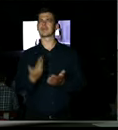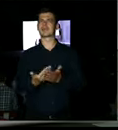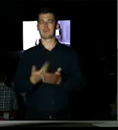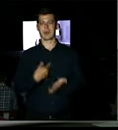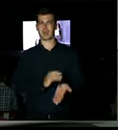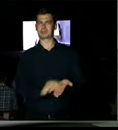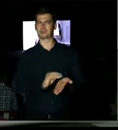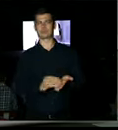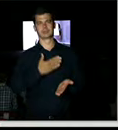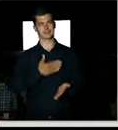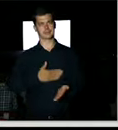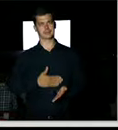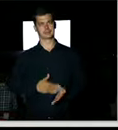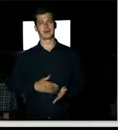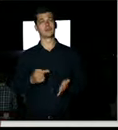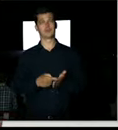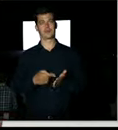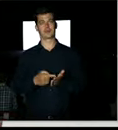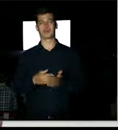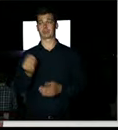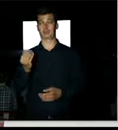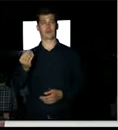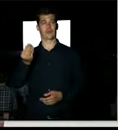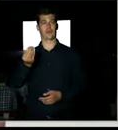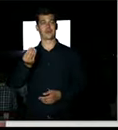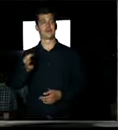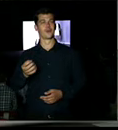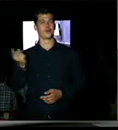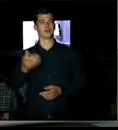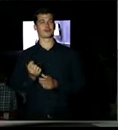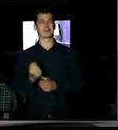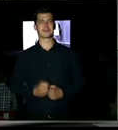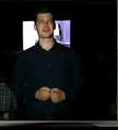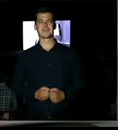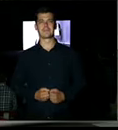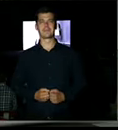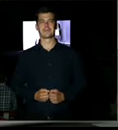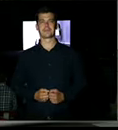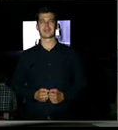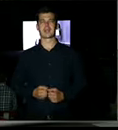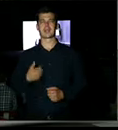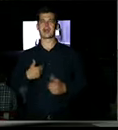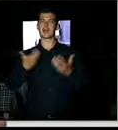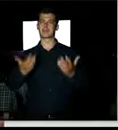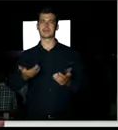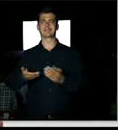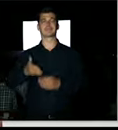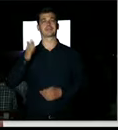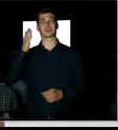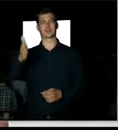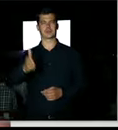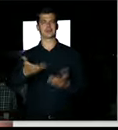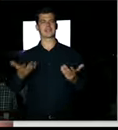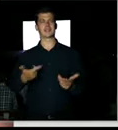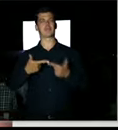piszę, tym właśnie piórem, które trzymam w dłoni, chciałabym kiedyś móc być